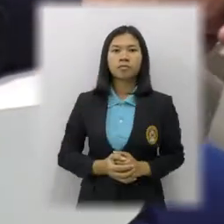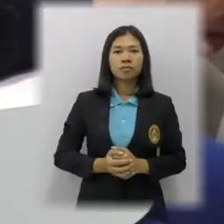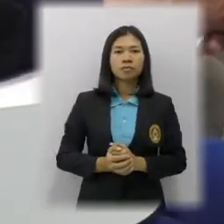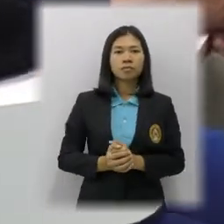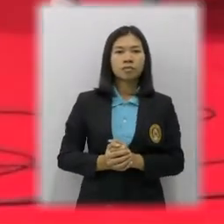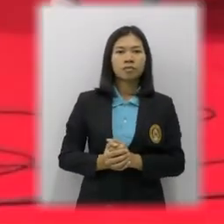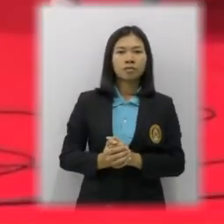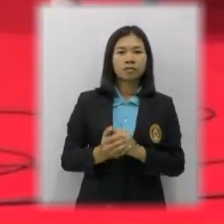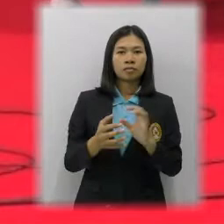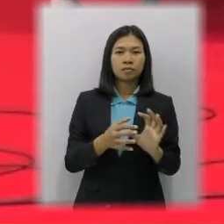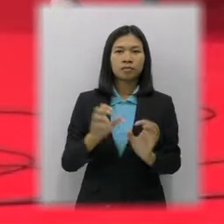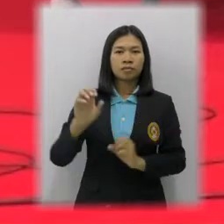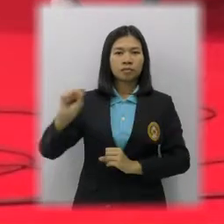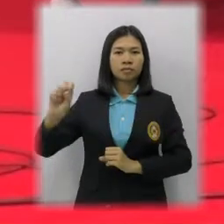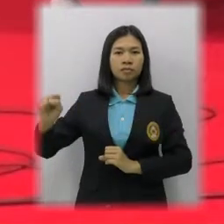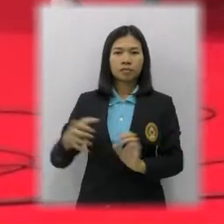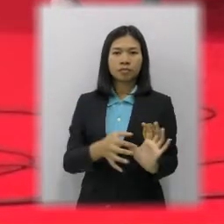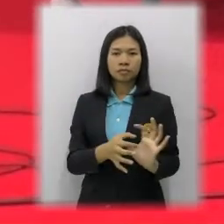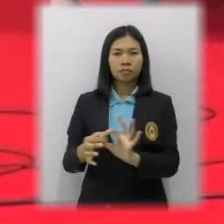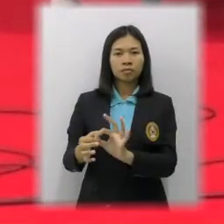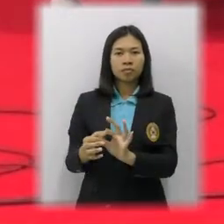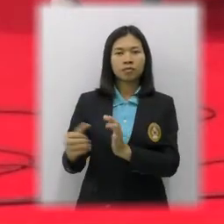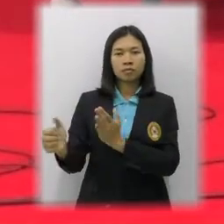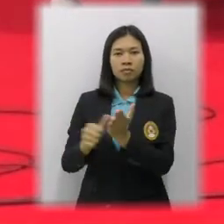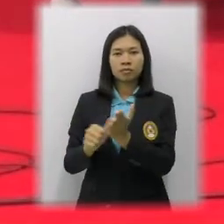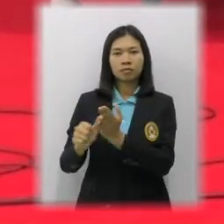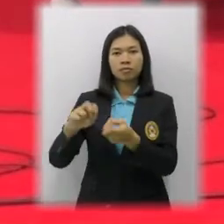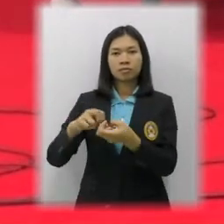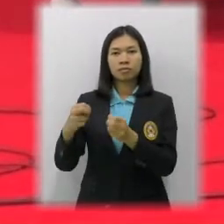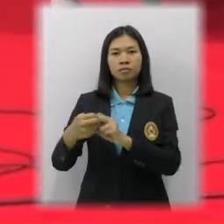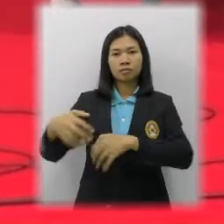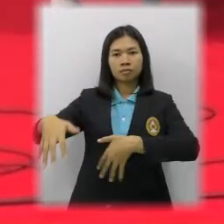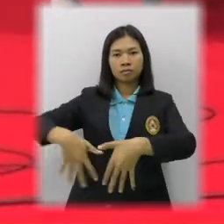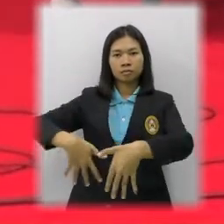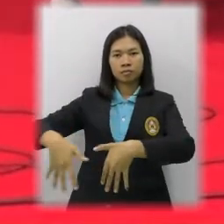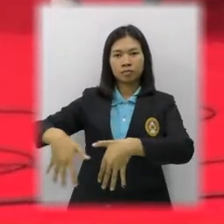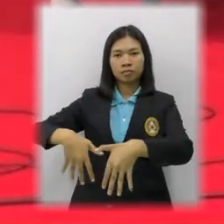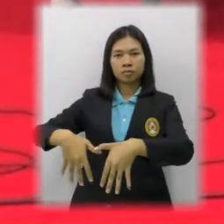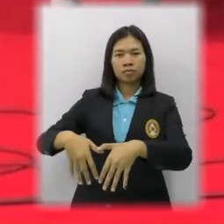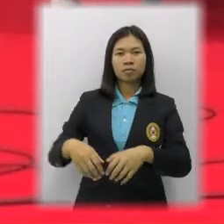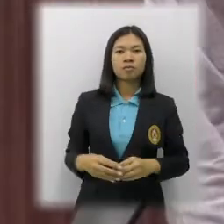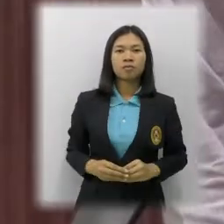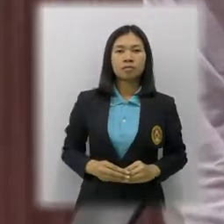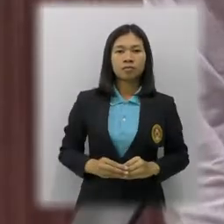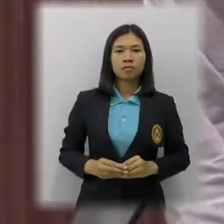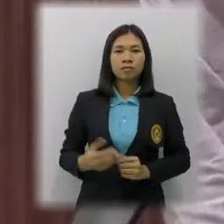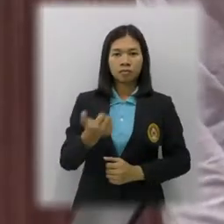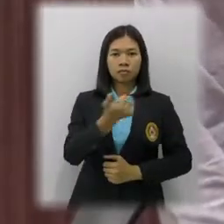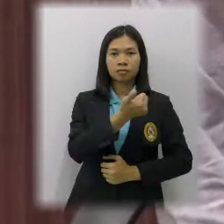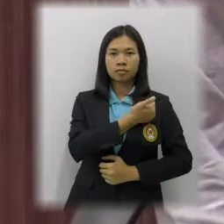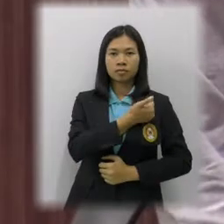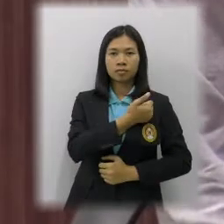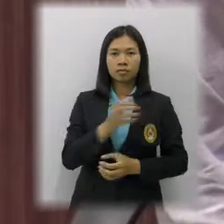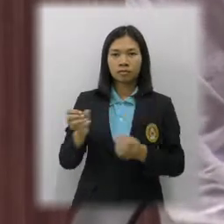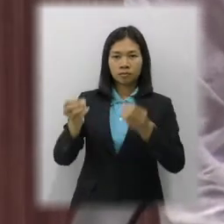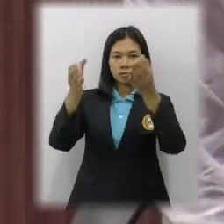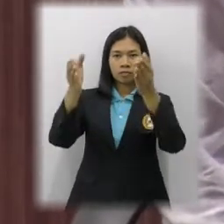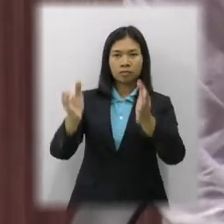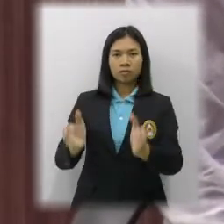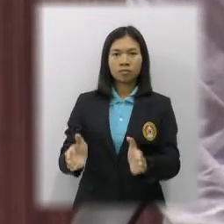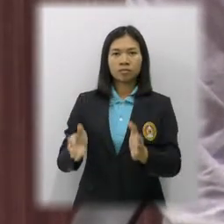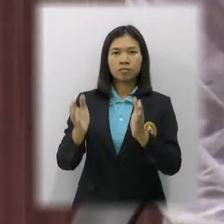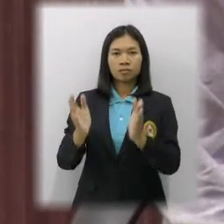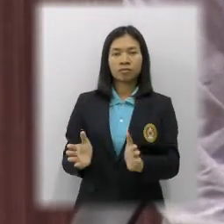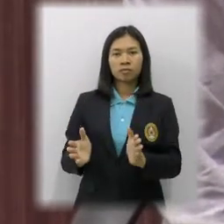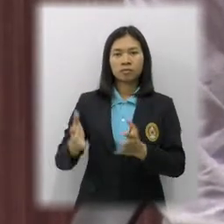านักการเมืองที่มีส่วนเกี่ยวข้องในการพิจารณาแก้ไขสถานการณ์ความทุกข์ร้อนของประชาชนในท้องที่นักศึกษาคณ